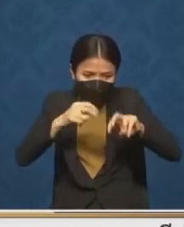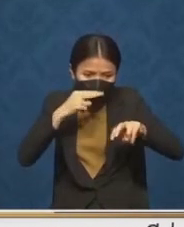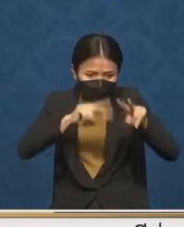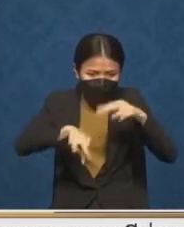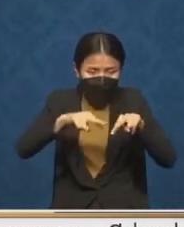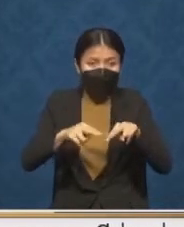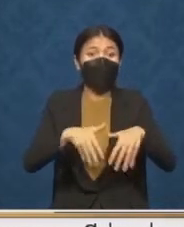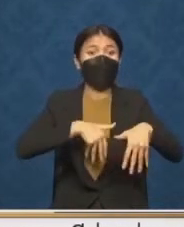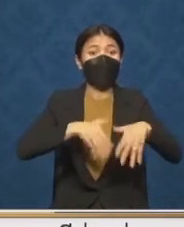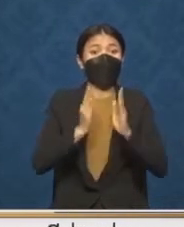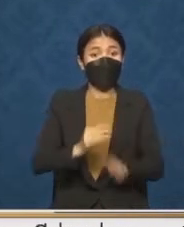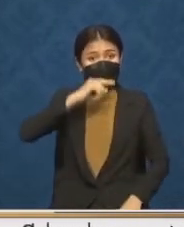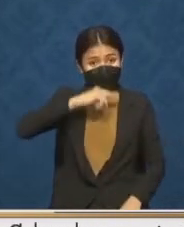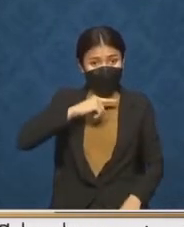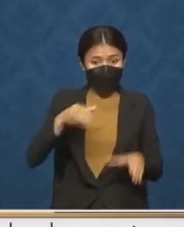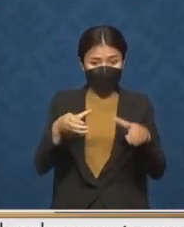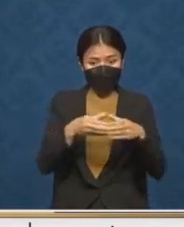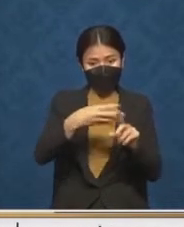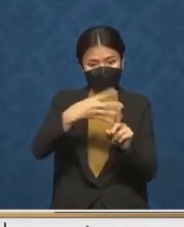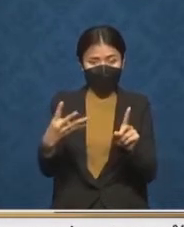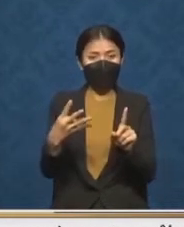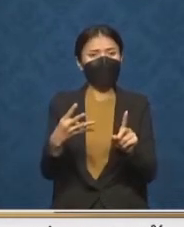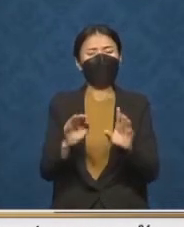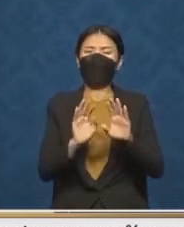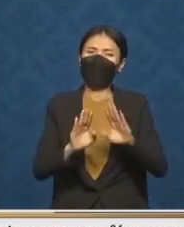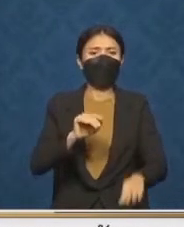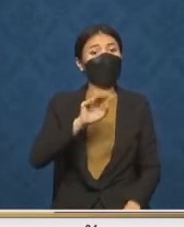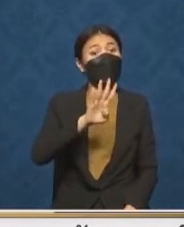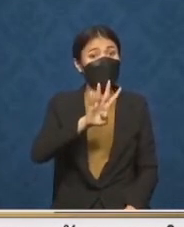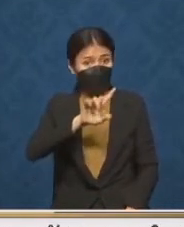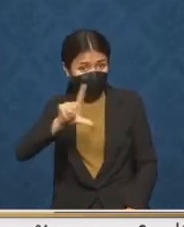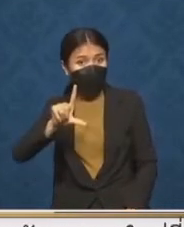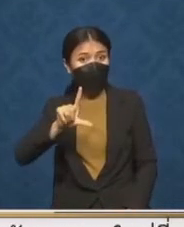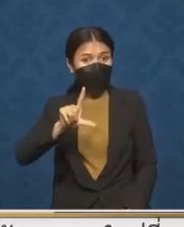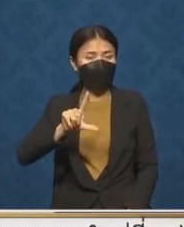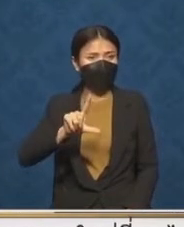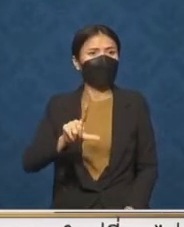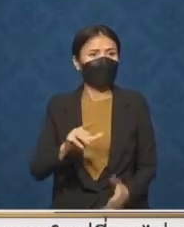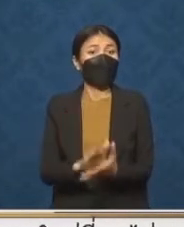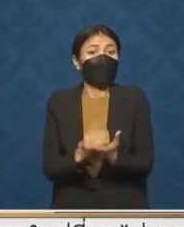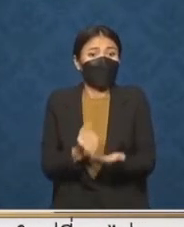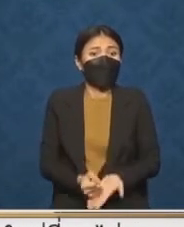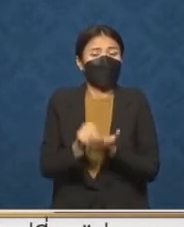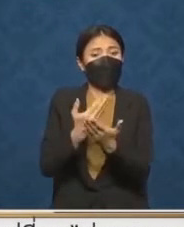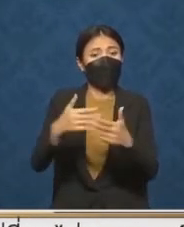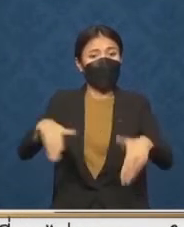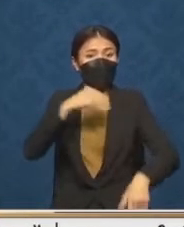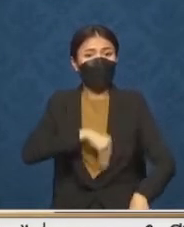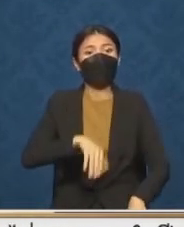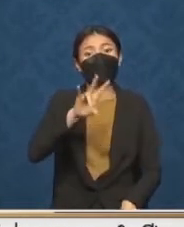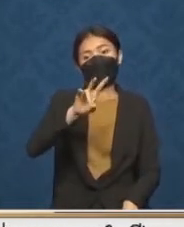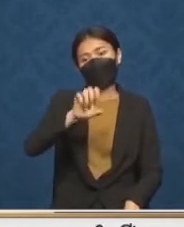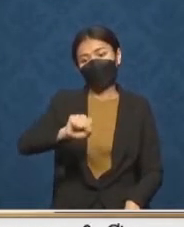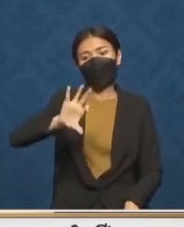นที่มีความหลากหลายทางเพศมีประมาณเกือบ4ล้านคนและสร้างมูลค่าเศรษฐกิจได้ถึง 791,000 ล้านบ